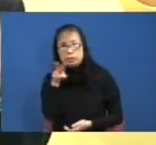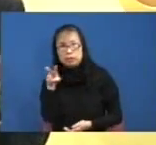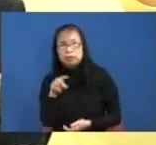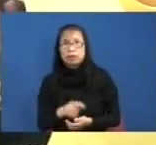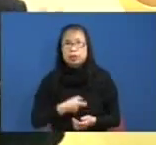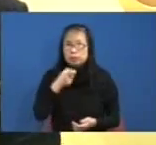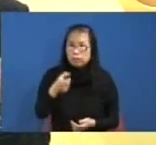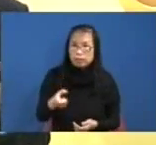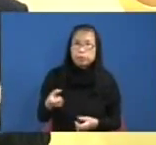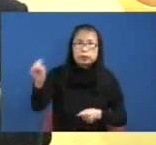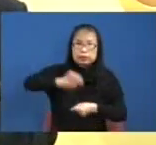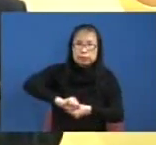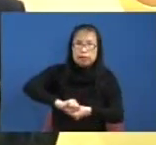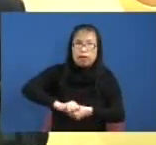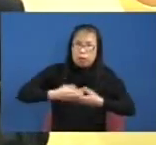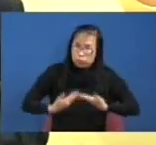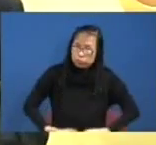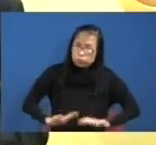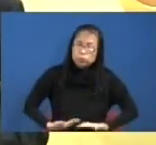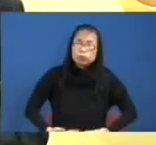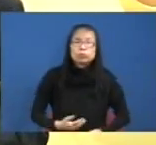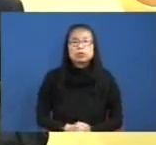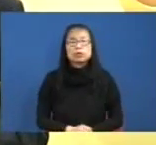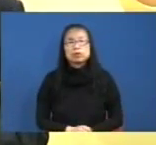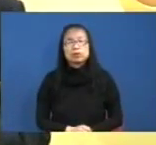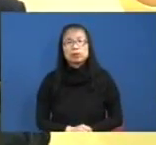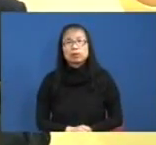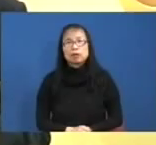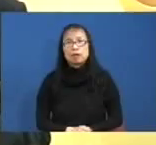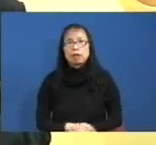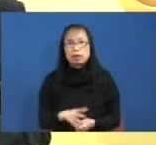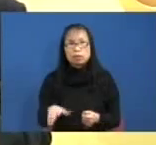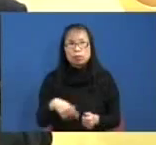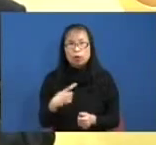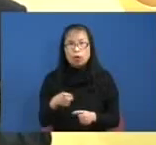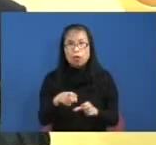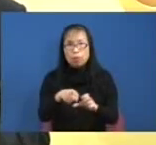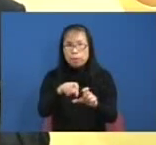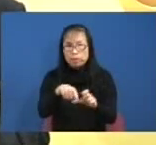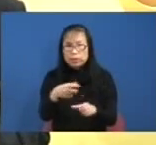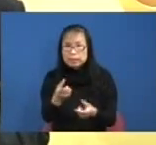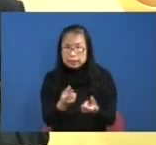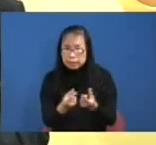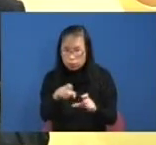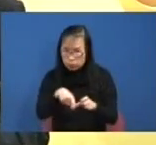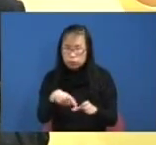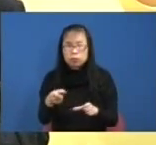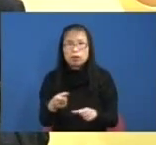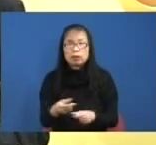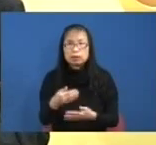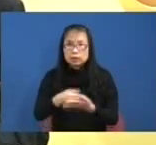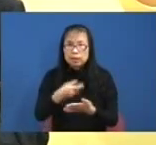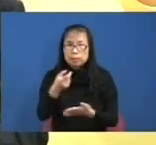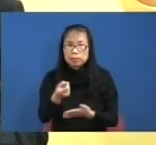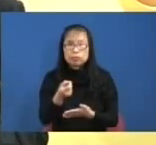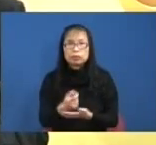成本咧就加重咗好多。咁樣加重嘅話，其實個喺個毛利度咧亦都係減少咗啦。咁喺呢方面其實我哋